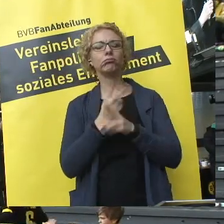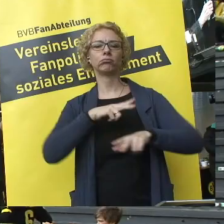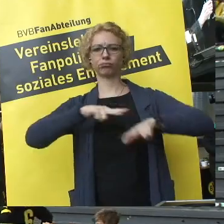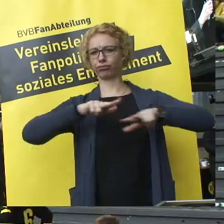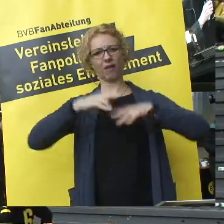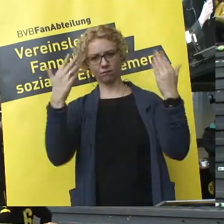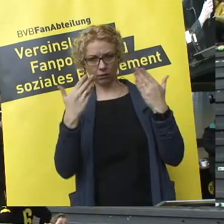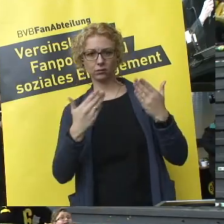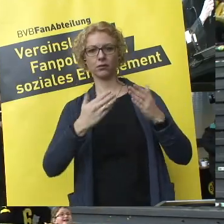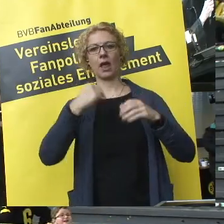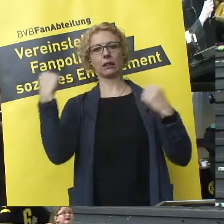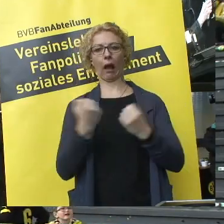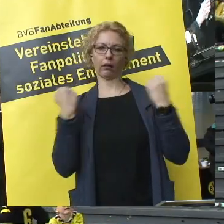Training,